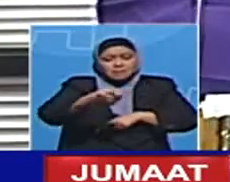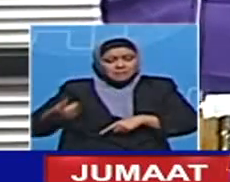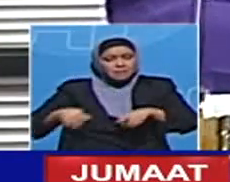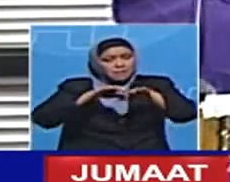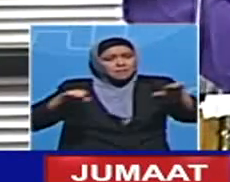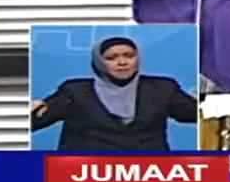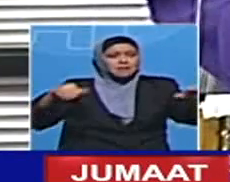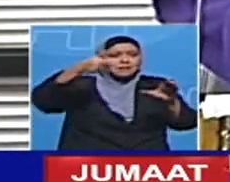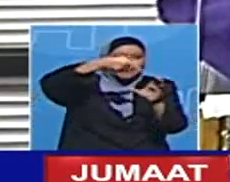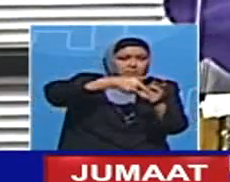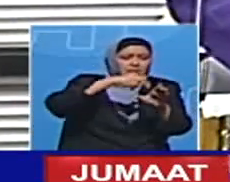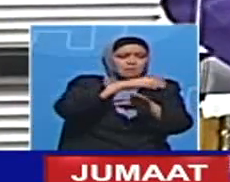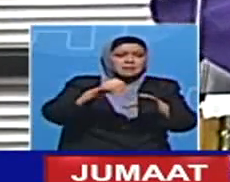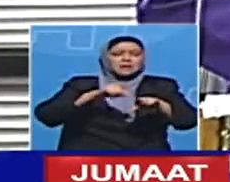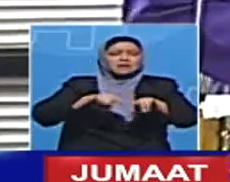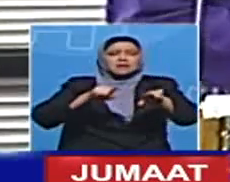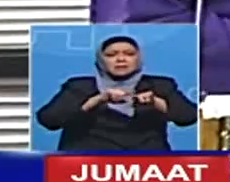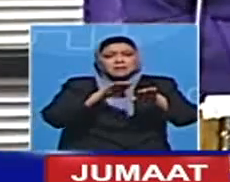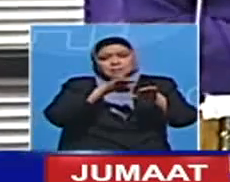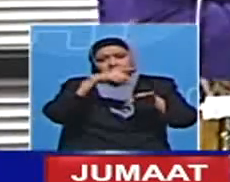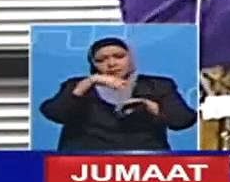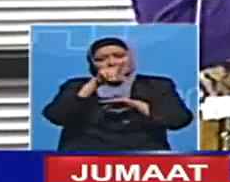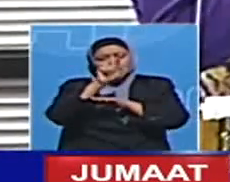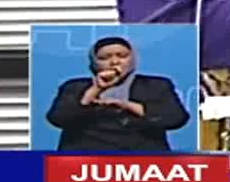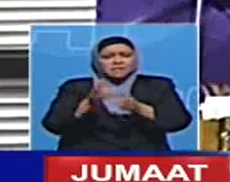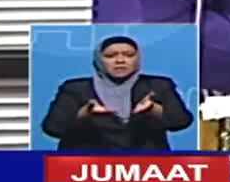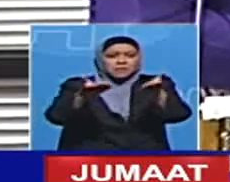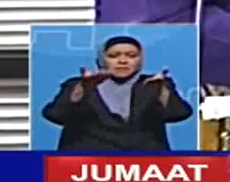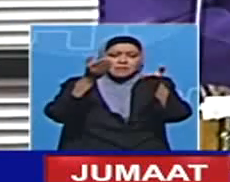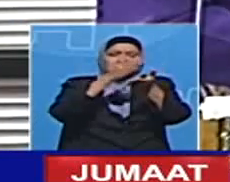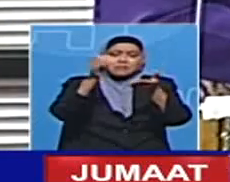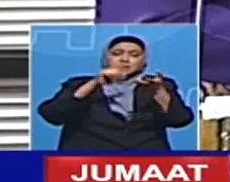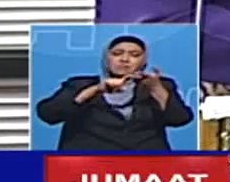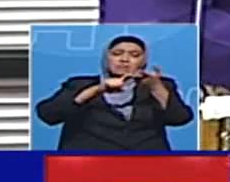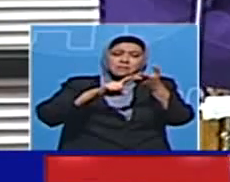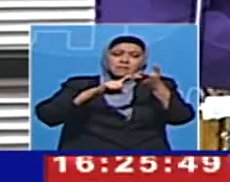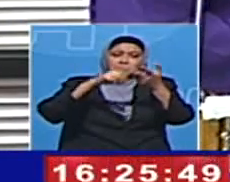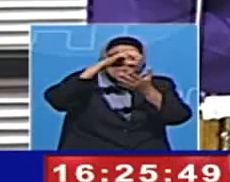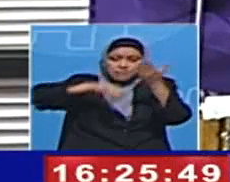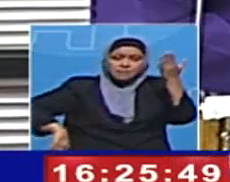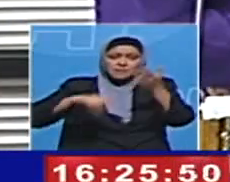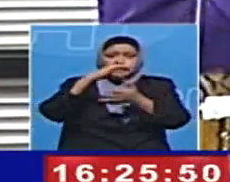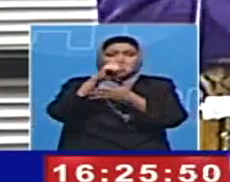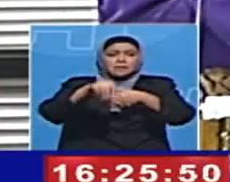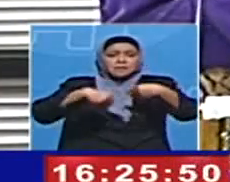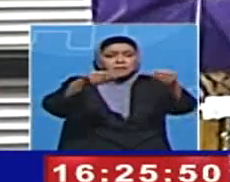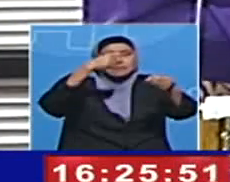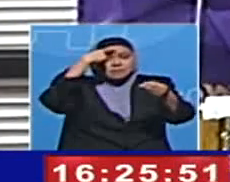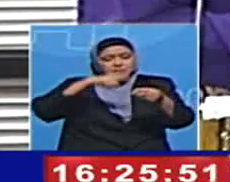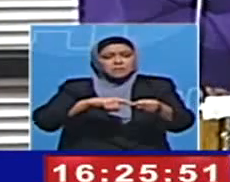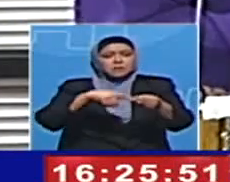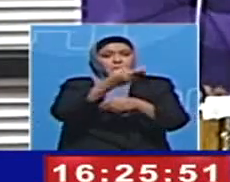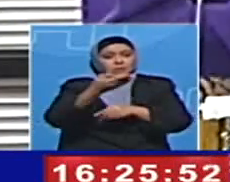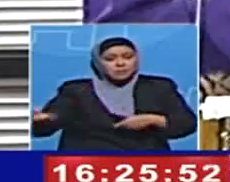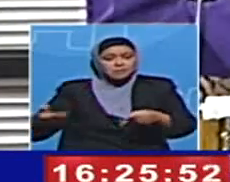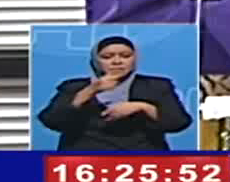terapung serta ketujuhnya pelepasan GST juga diberi untuk perolehan bahan dan peralatan mengajar